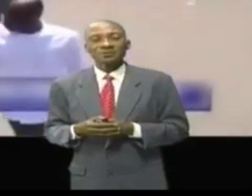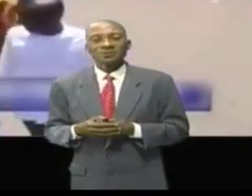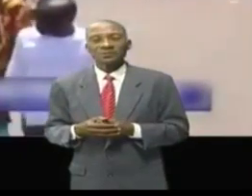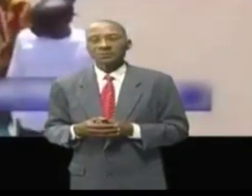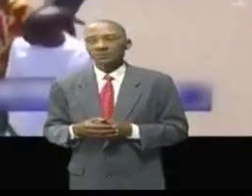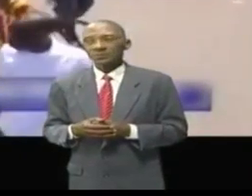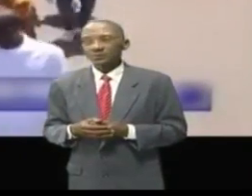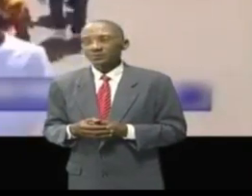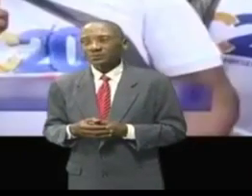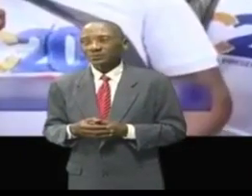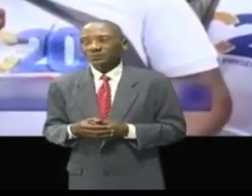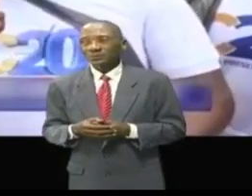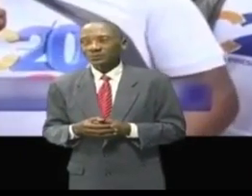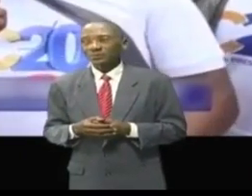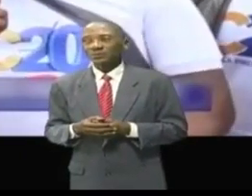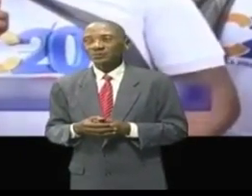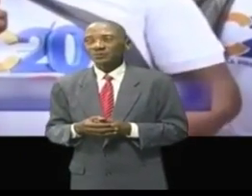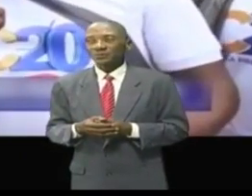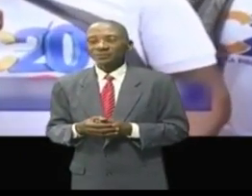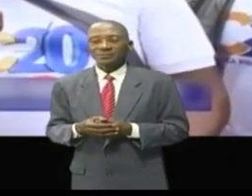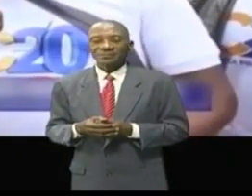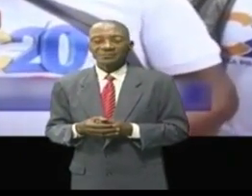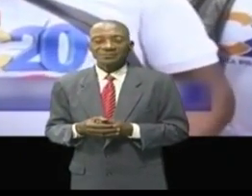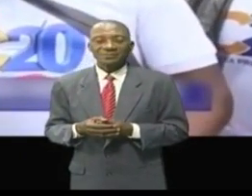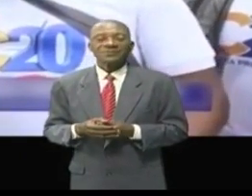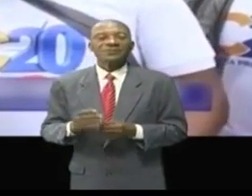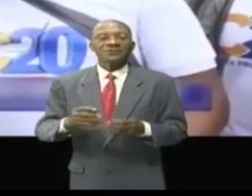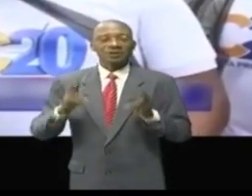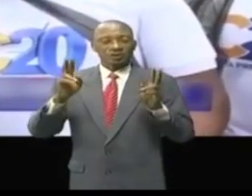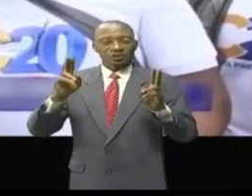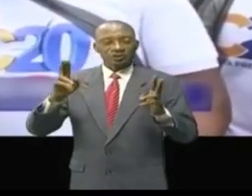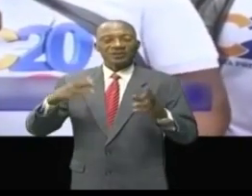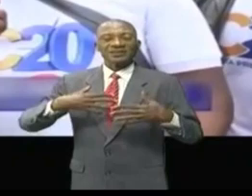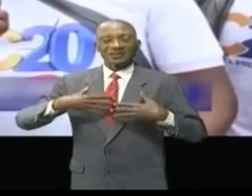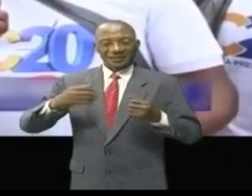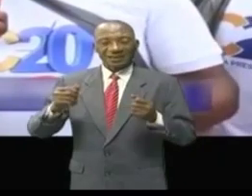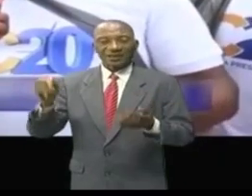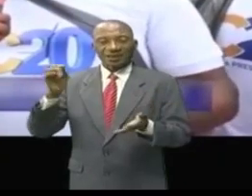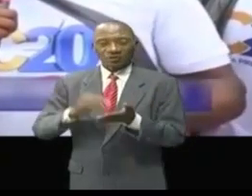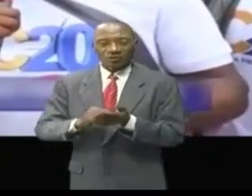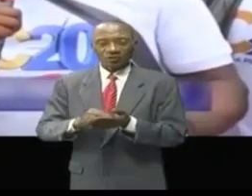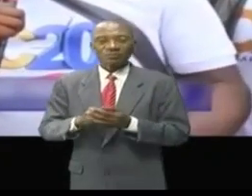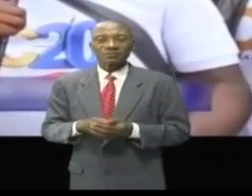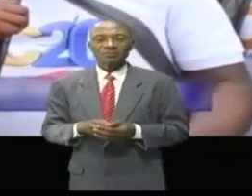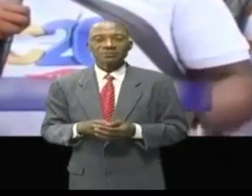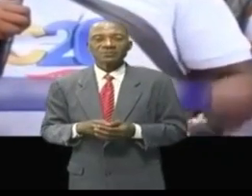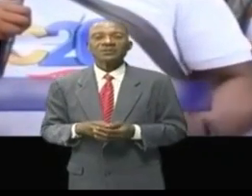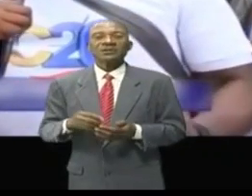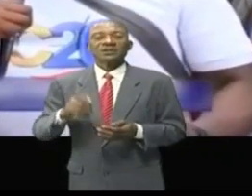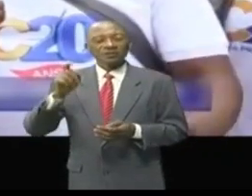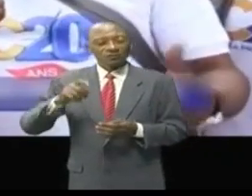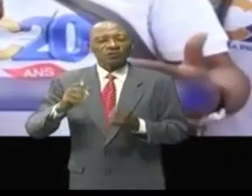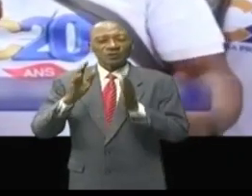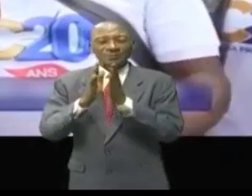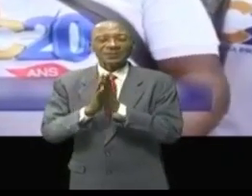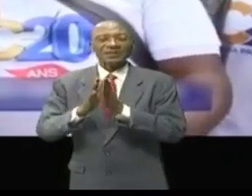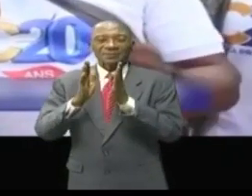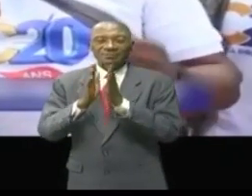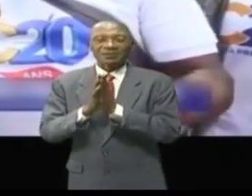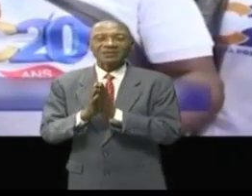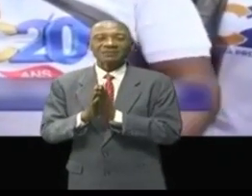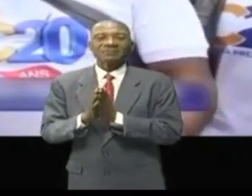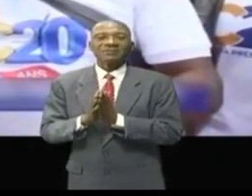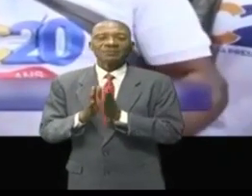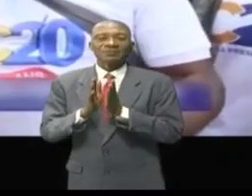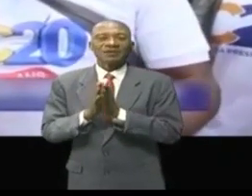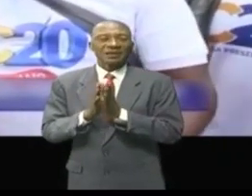de ces 20, c'est Jésus-Christ guérit encore. Donc il y aura des prières fortes. Tous ceux qui ont